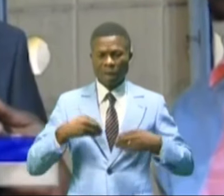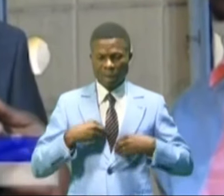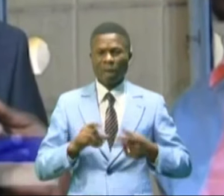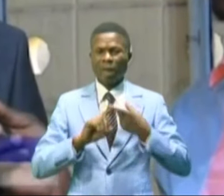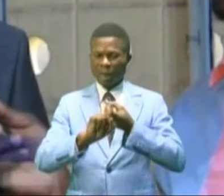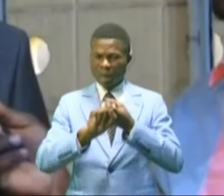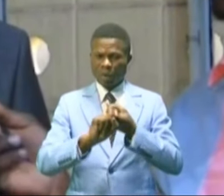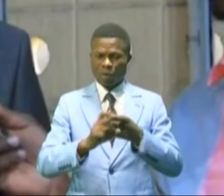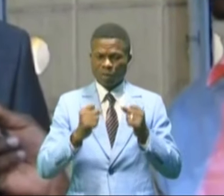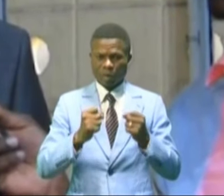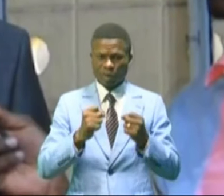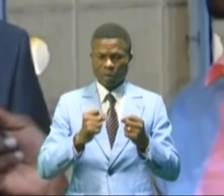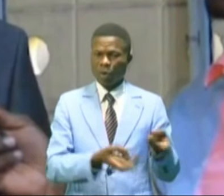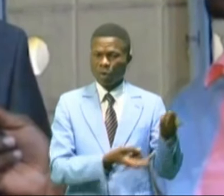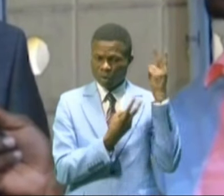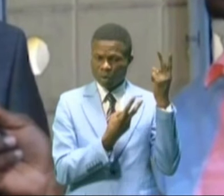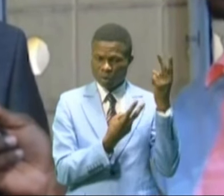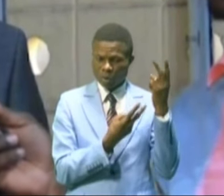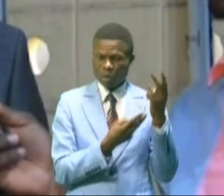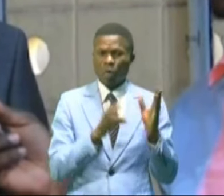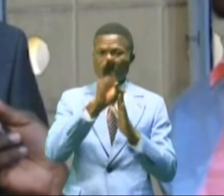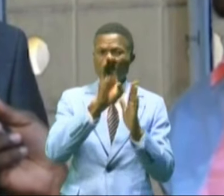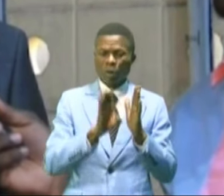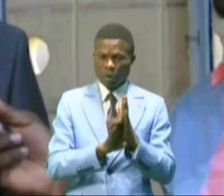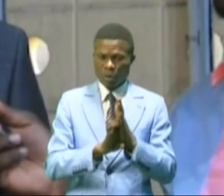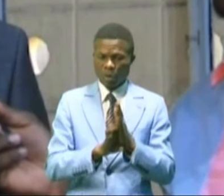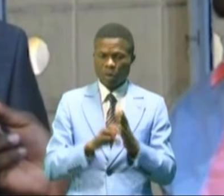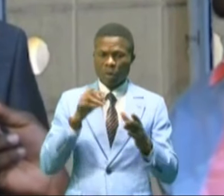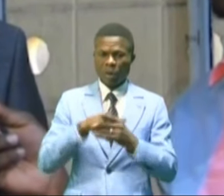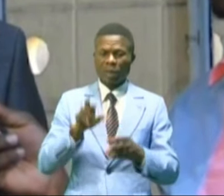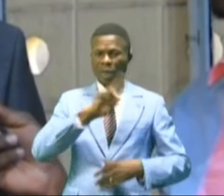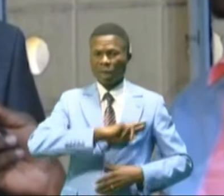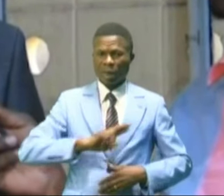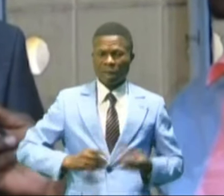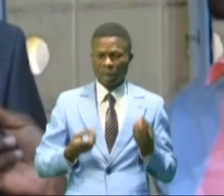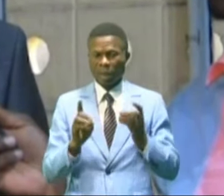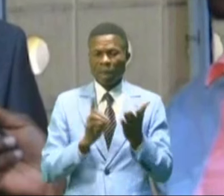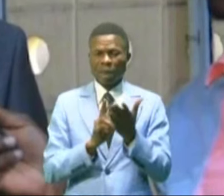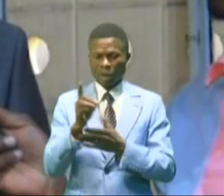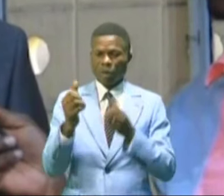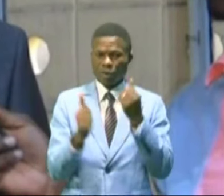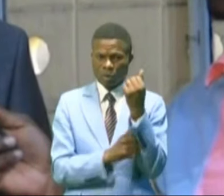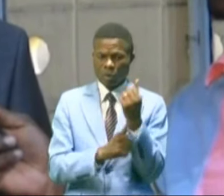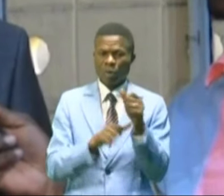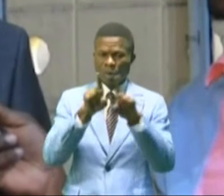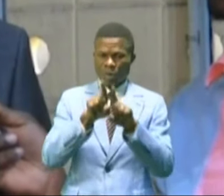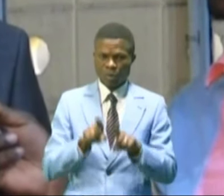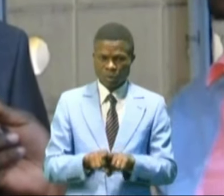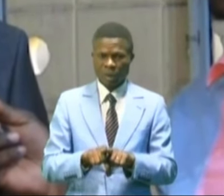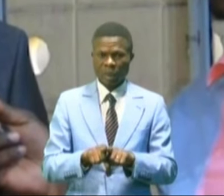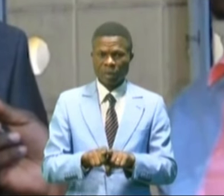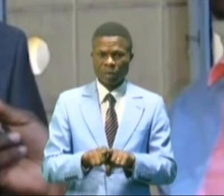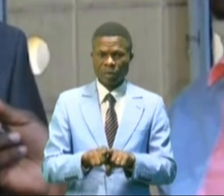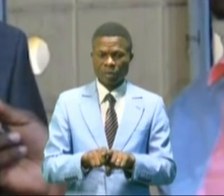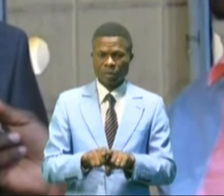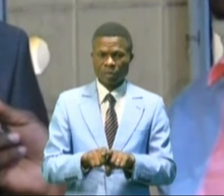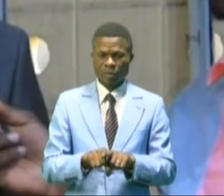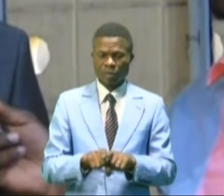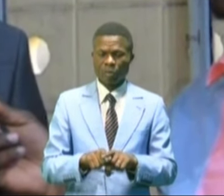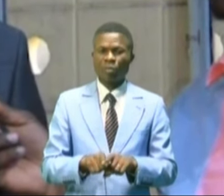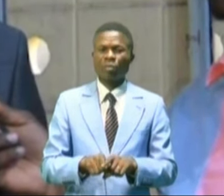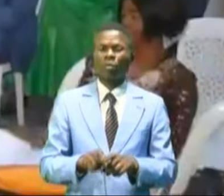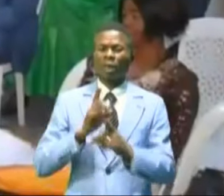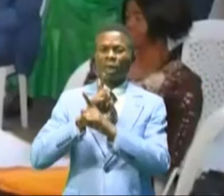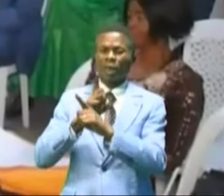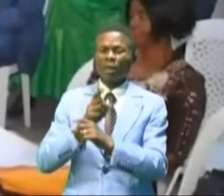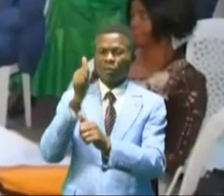attachement aux valeurs constitutionnellement garanties, dont le droit de l'homme, et c'est puis les défendre au